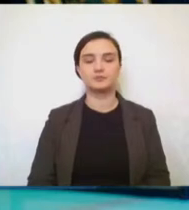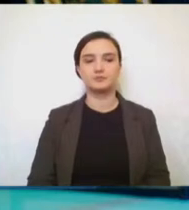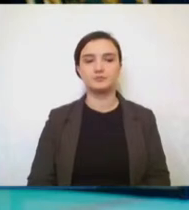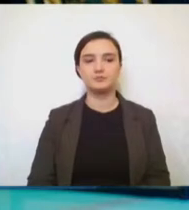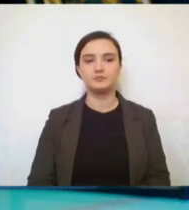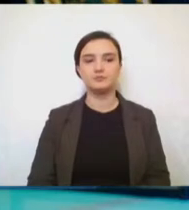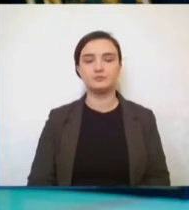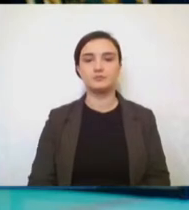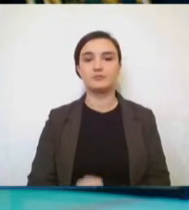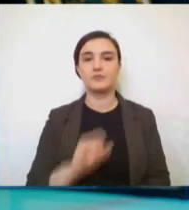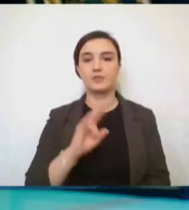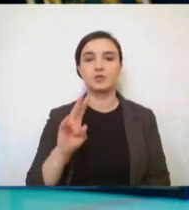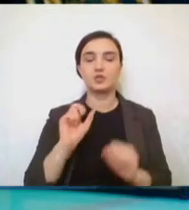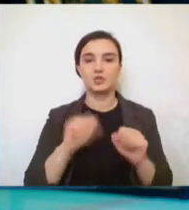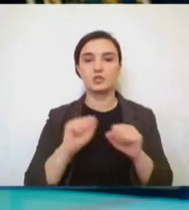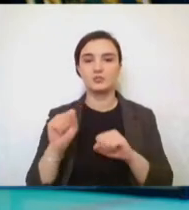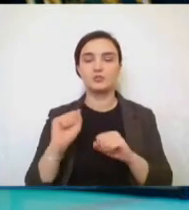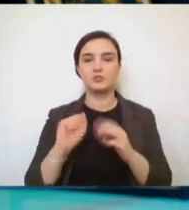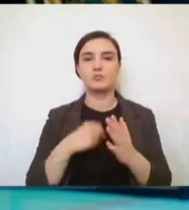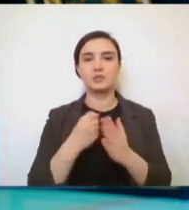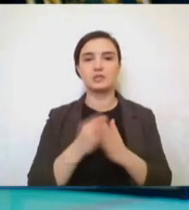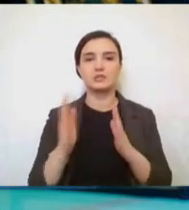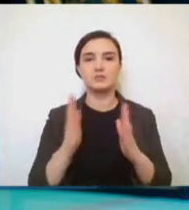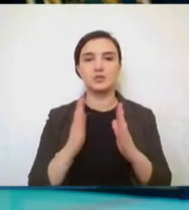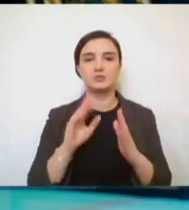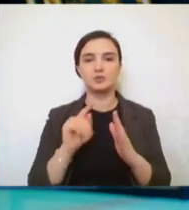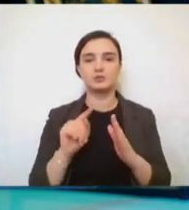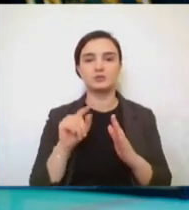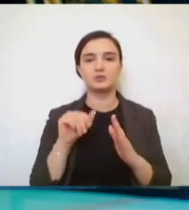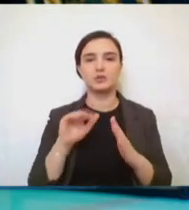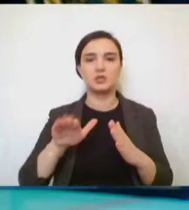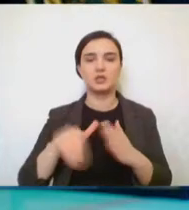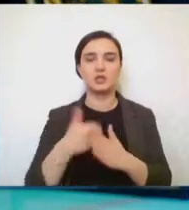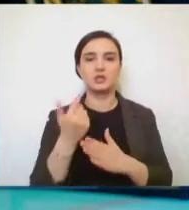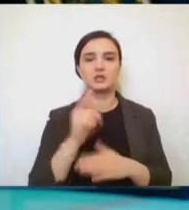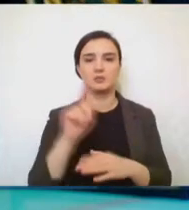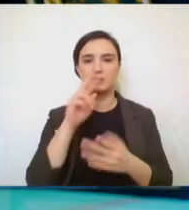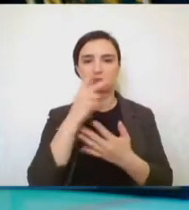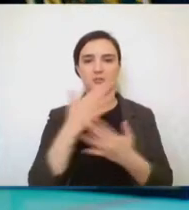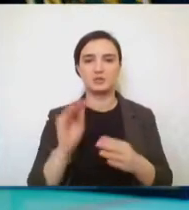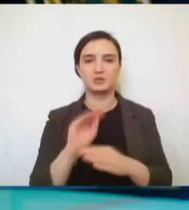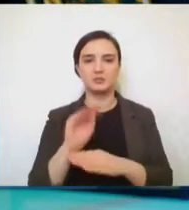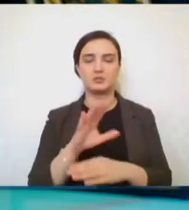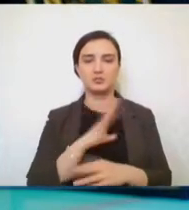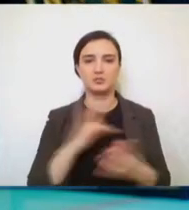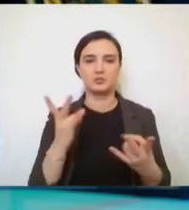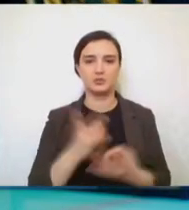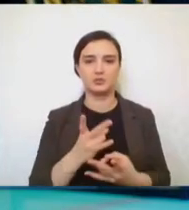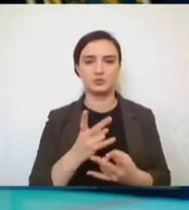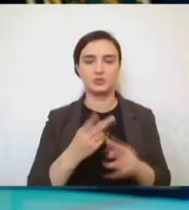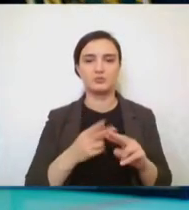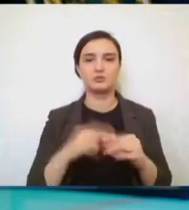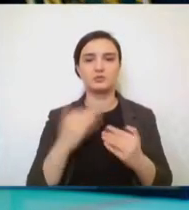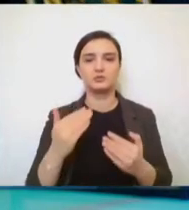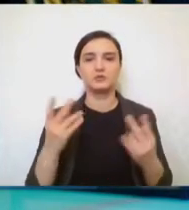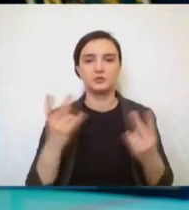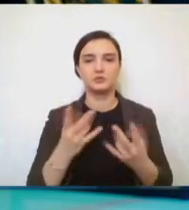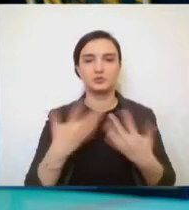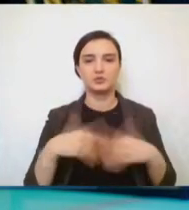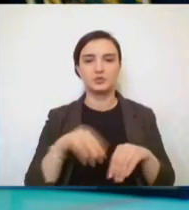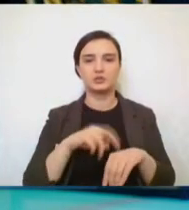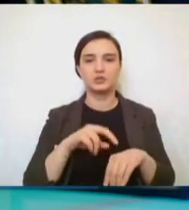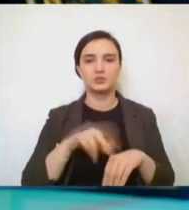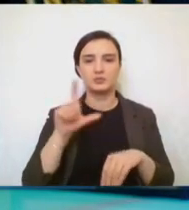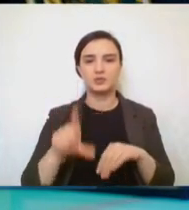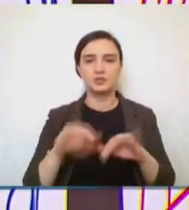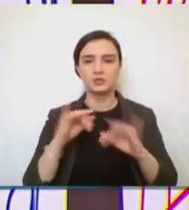თუ ის მაქსიმალურ დოზაზეა კუამლესასი, ახალი რამე პრეპარატის დამატება იყოს საჭირო. ამისათვის საჭიროა ოჯახის ექიმთან გასაუბრება პირველ